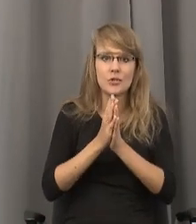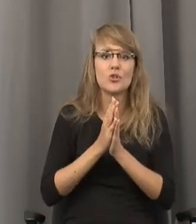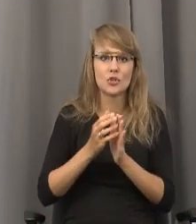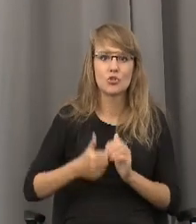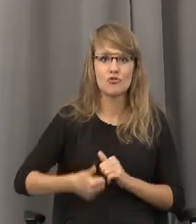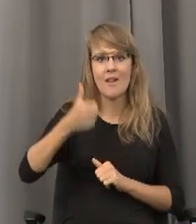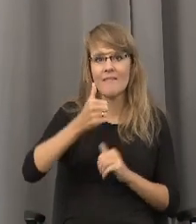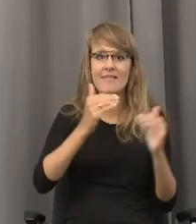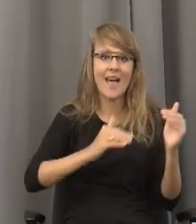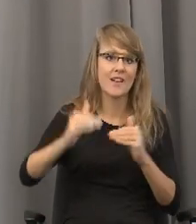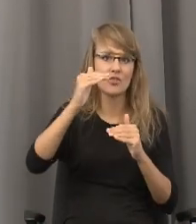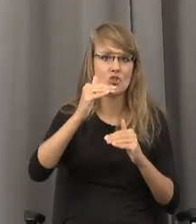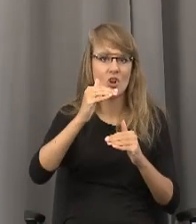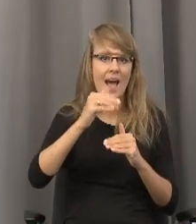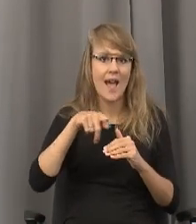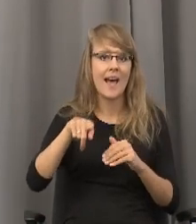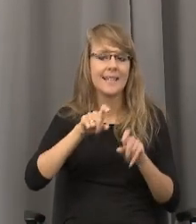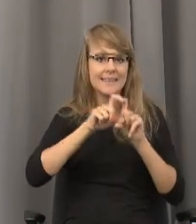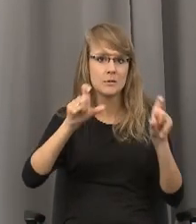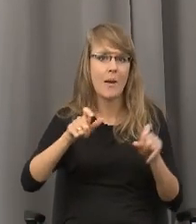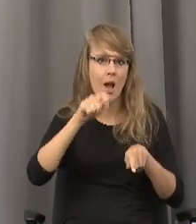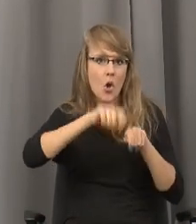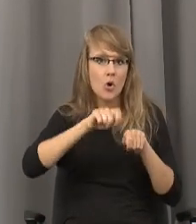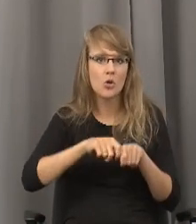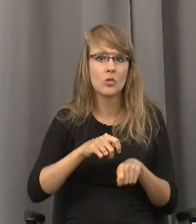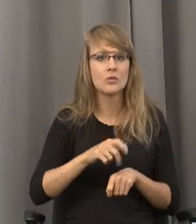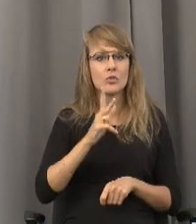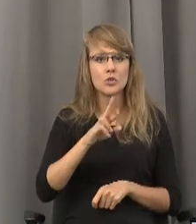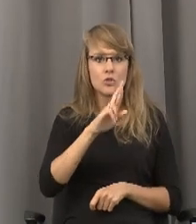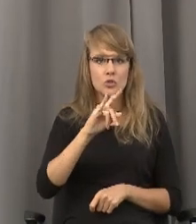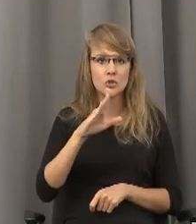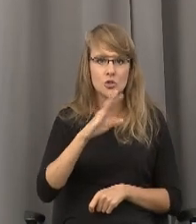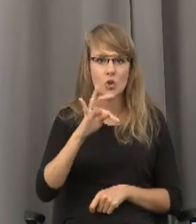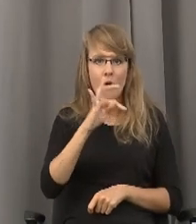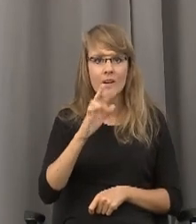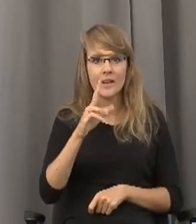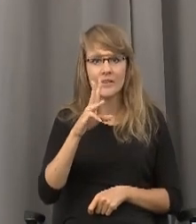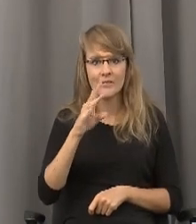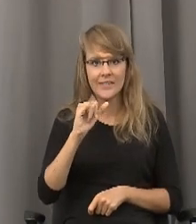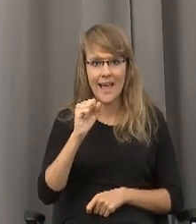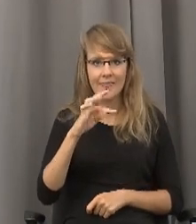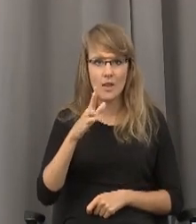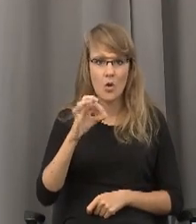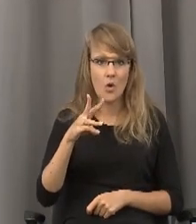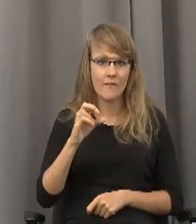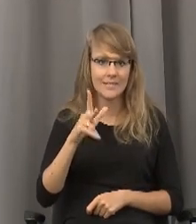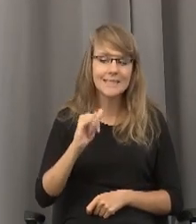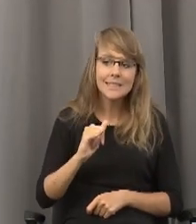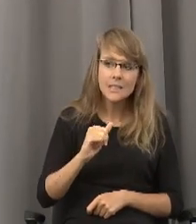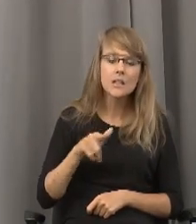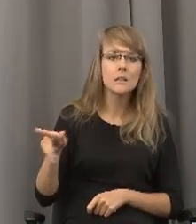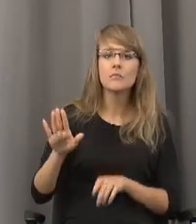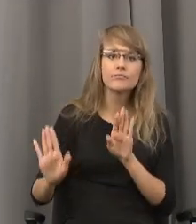szefa Najwyższej Izby Kontroli, pana Krzysztofa Kwiatkowskiego, o zaprezentowanie